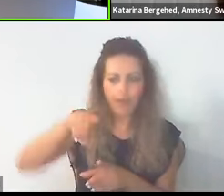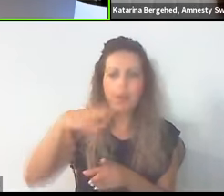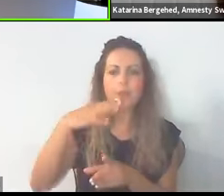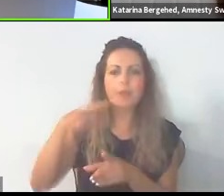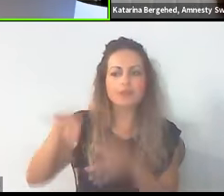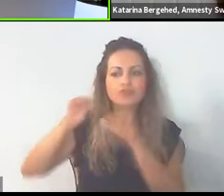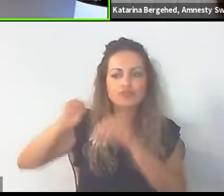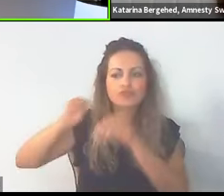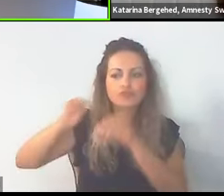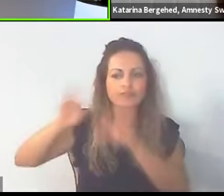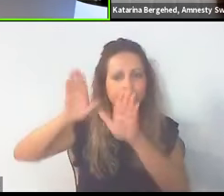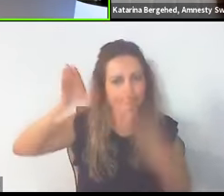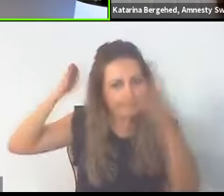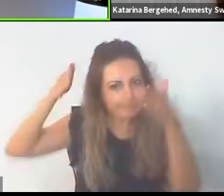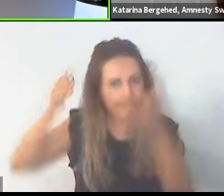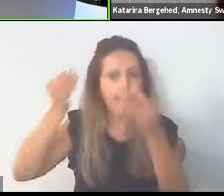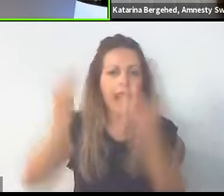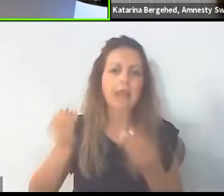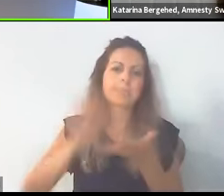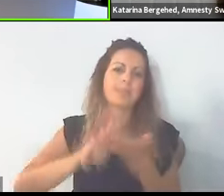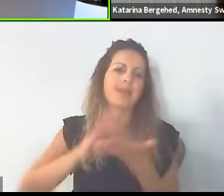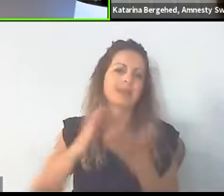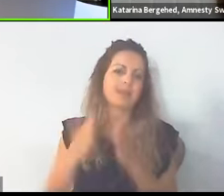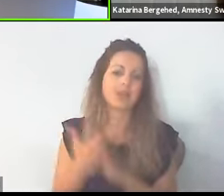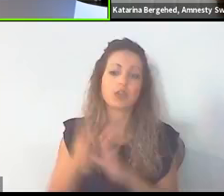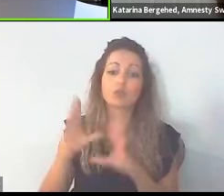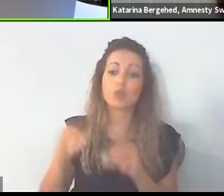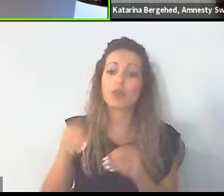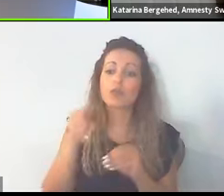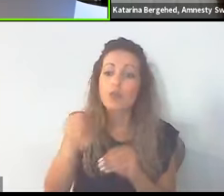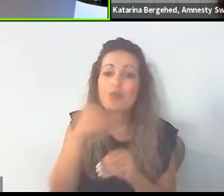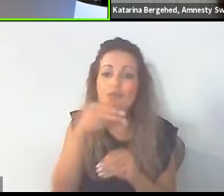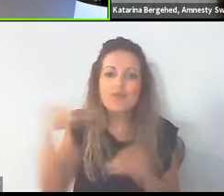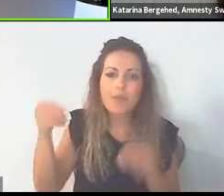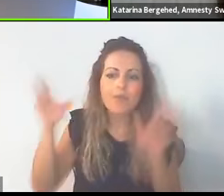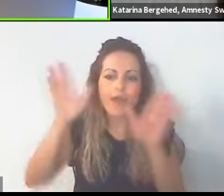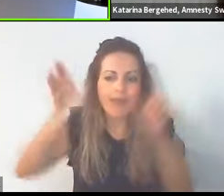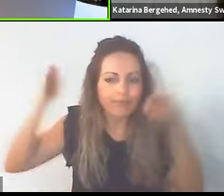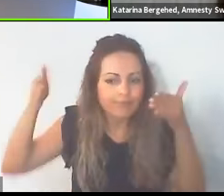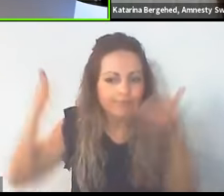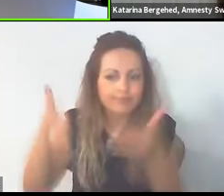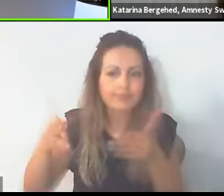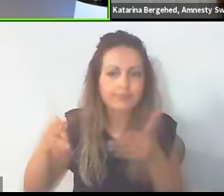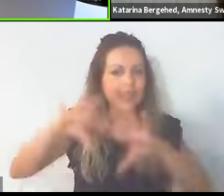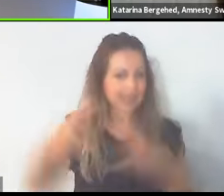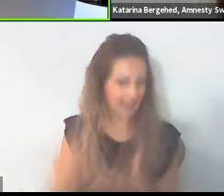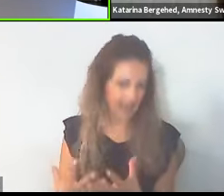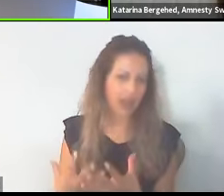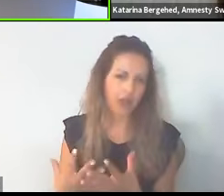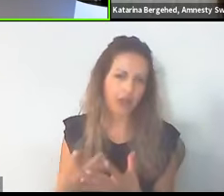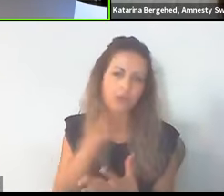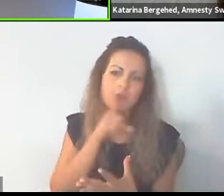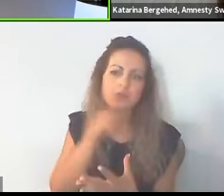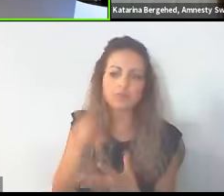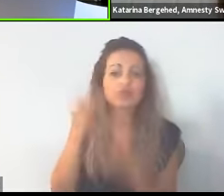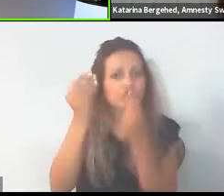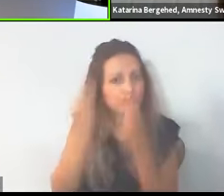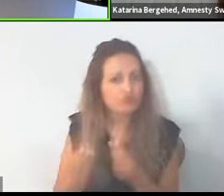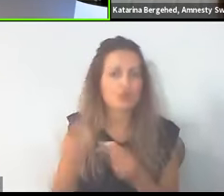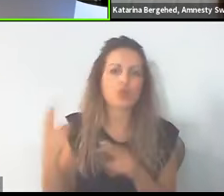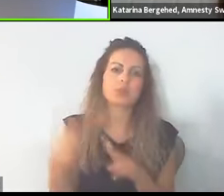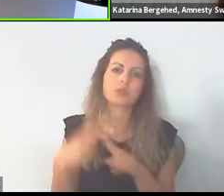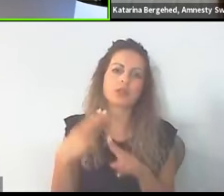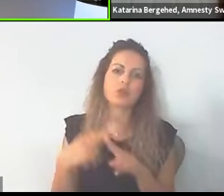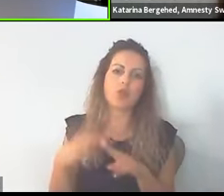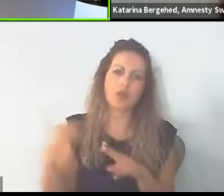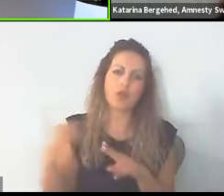καλών πρακτικών γύρω από τη διερεύνηση αυτή, τα καλύτερα πρότυπα που έχουν αναπτυχθεί γύρω από τη διερεύνηση τα τελευταία χρόνια, ήταν μια σημαντική